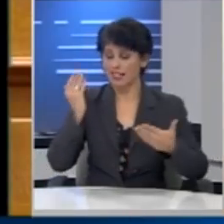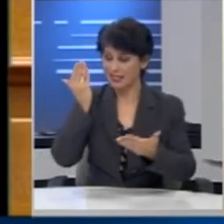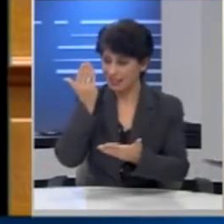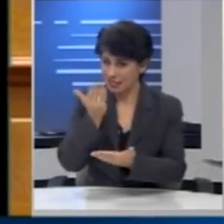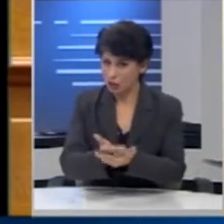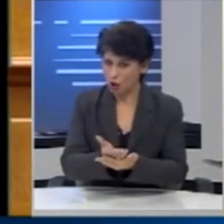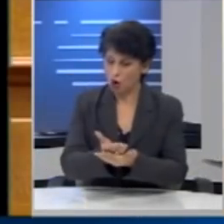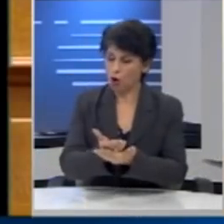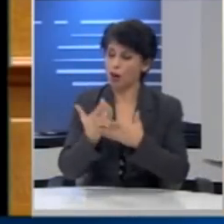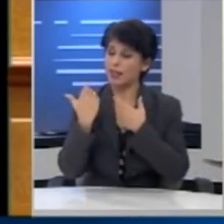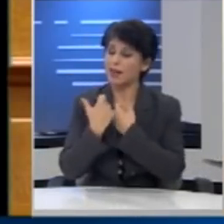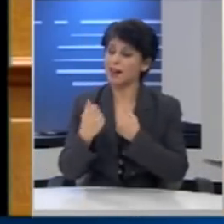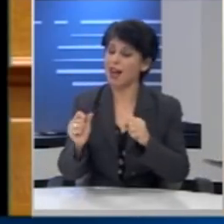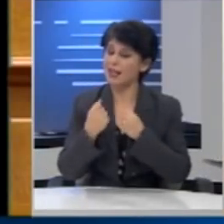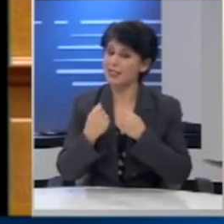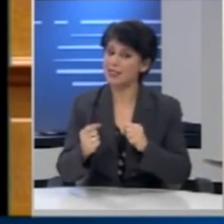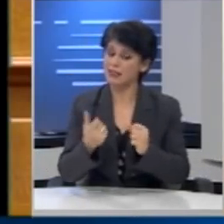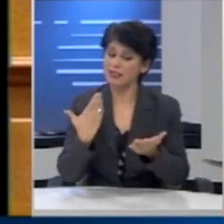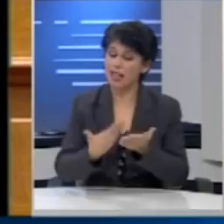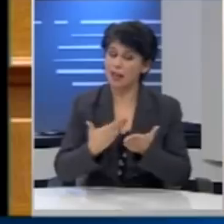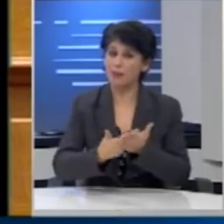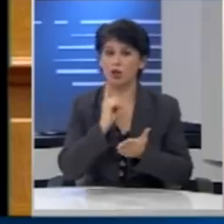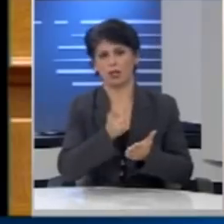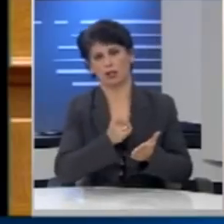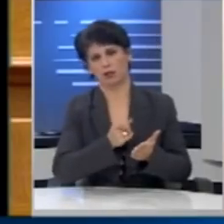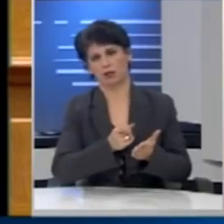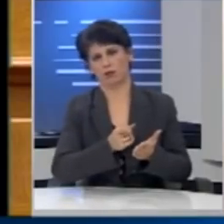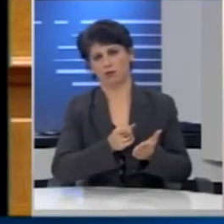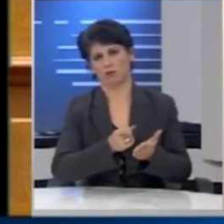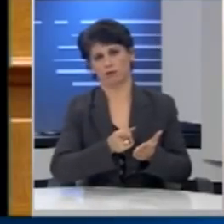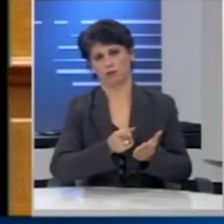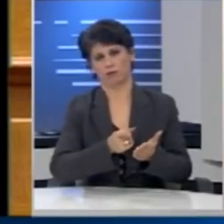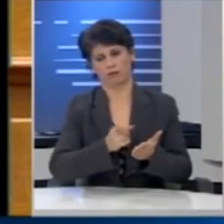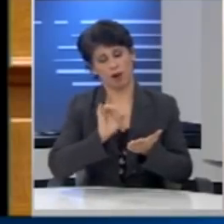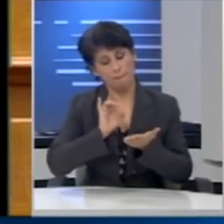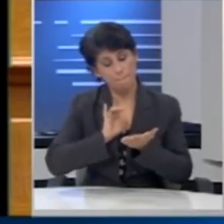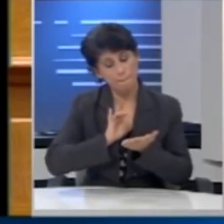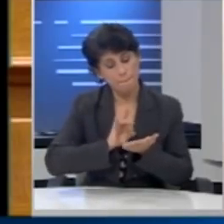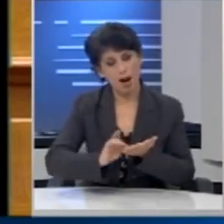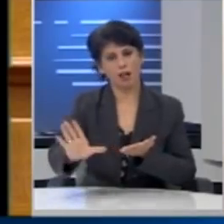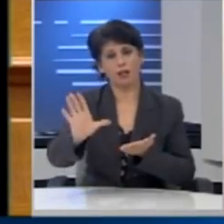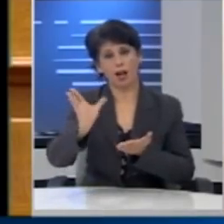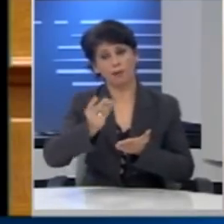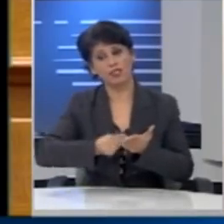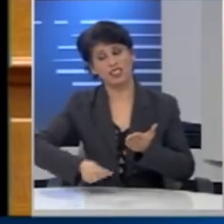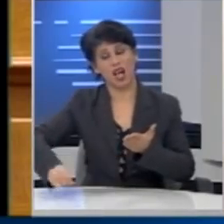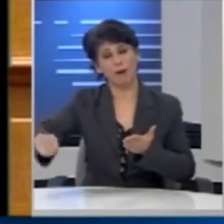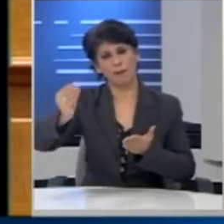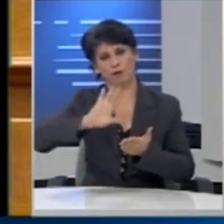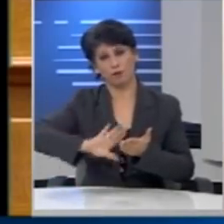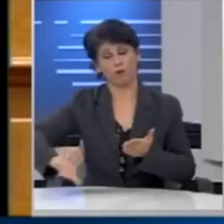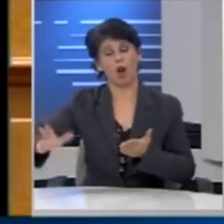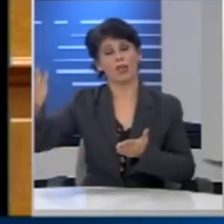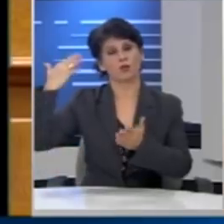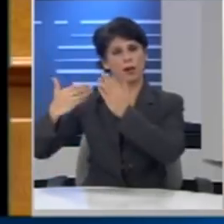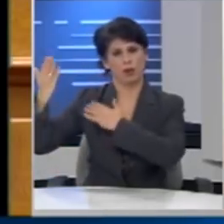Σας ζητώ όμως να μας ασκήσετε τεκμηριωμένη κριτική μακριά από τις ακρότητες του